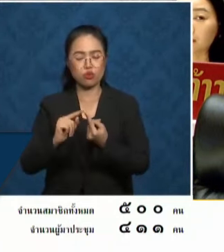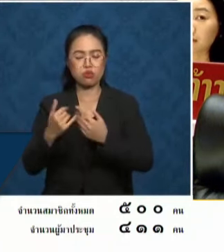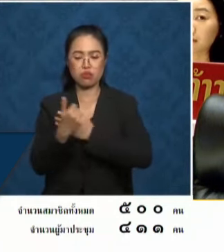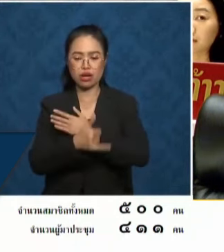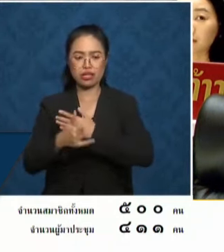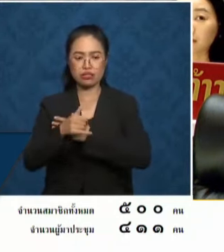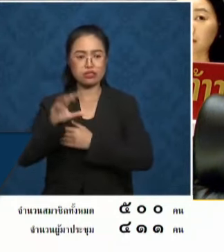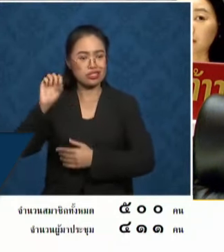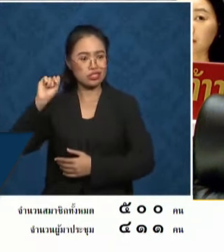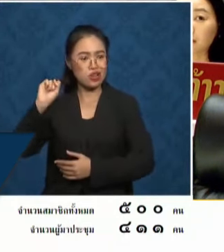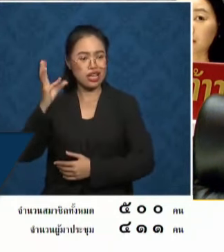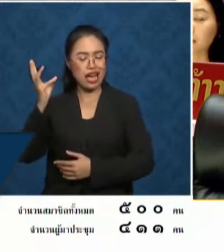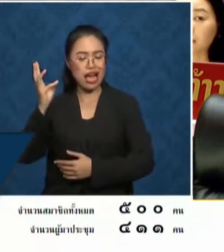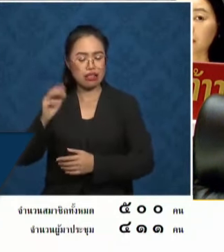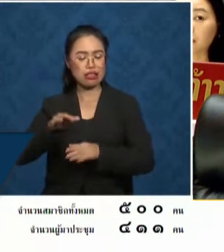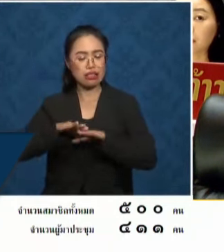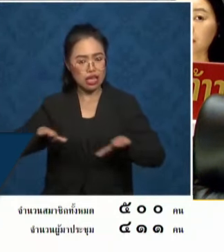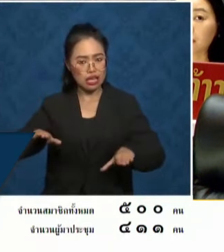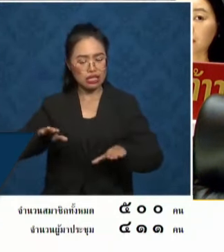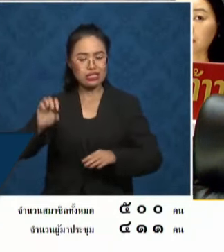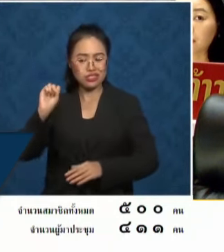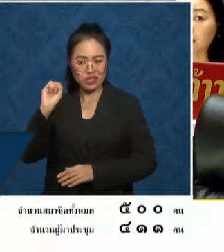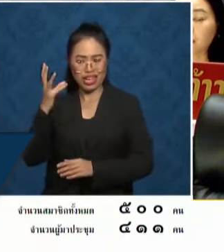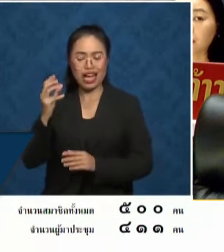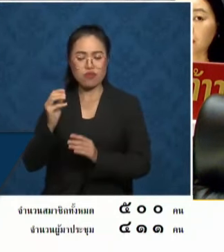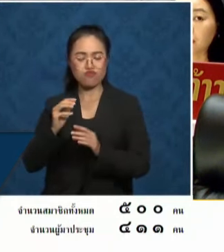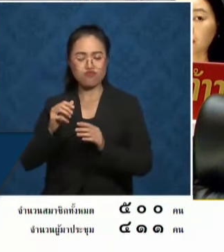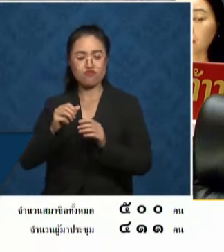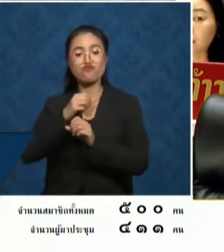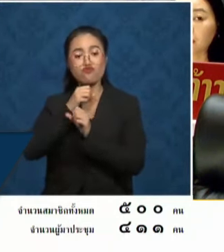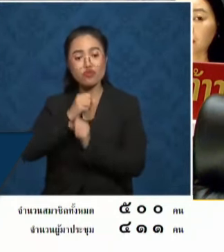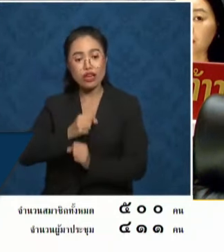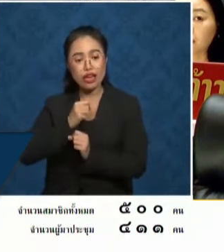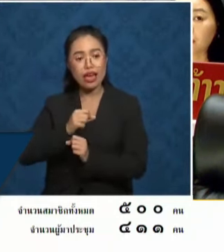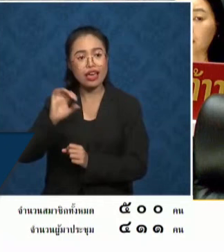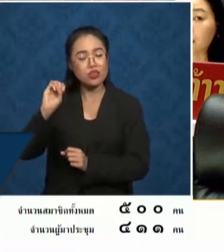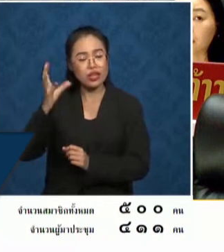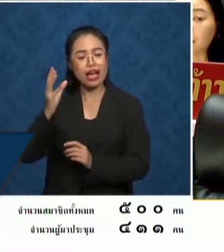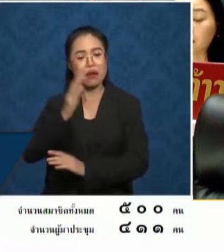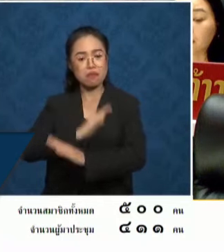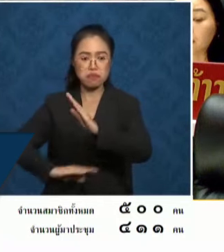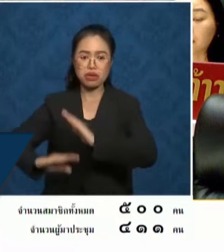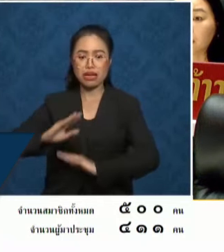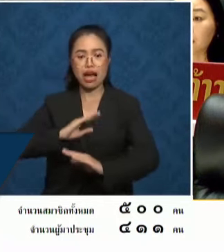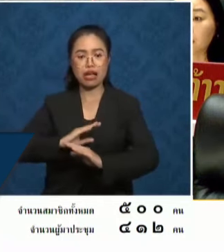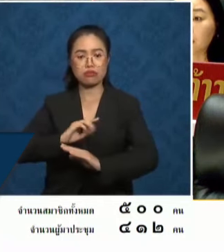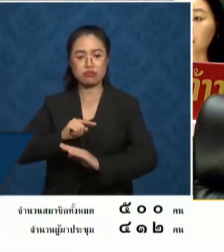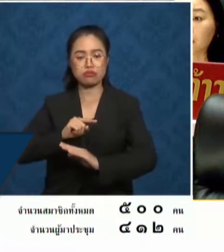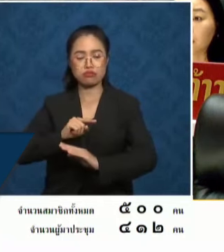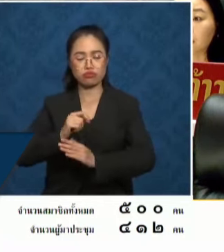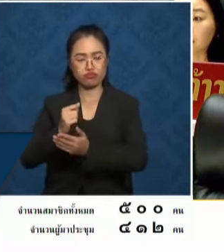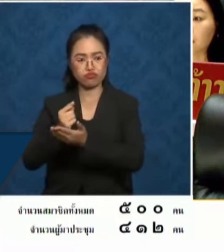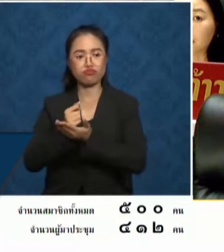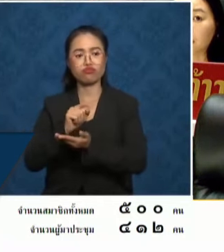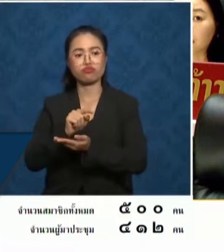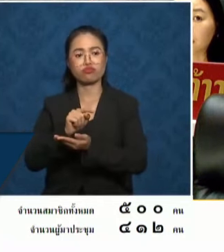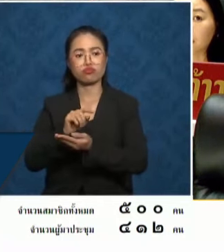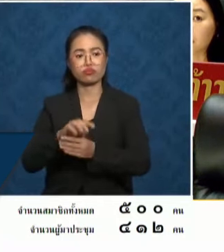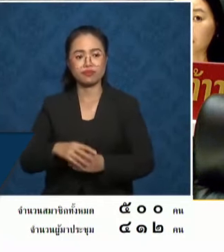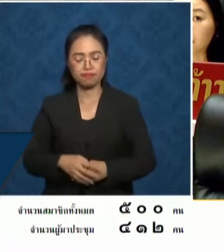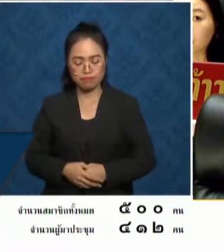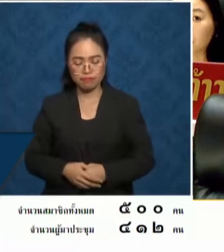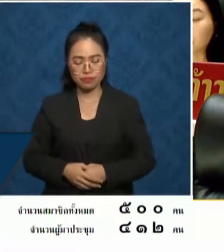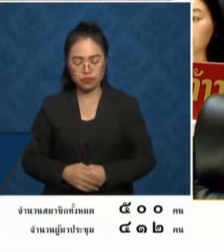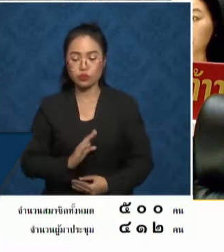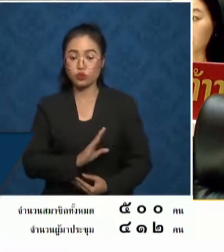เนี่ยมีสวัสดิการเด็กสวัสดิการผู้สูงอายุสวัสดิการผู้พิการค่ะท่านประธานเชื่อมั้ย